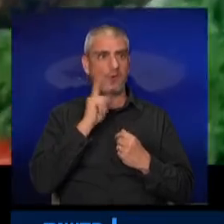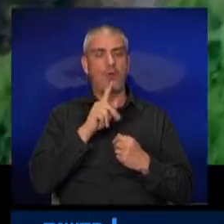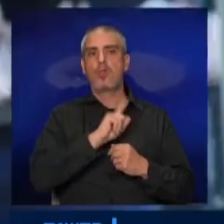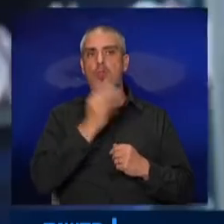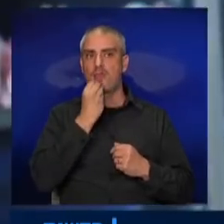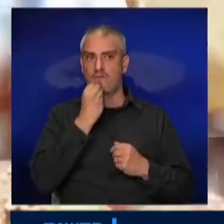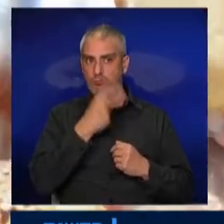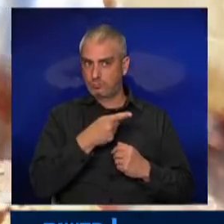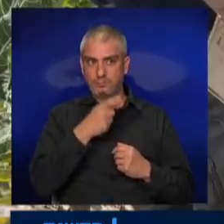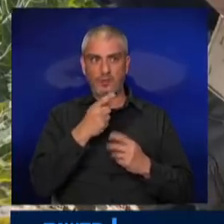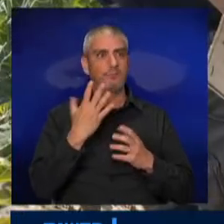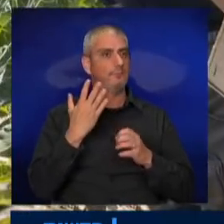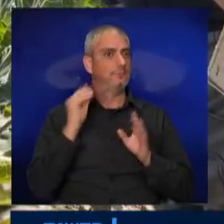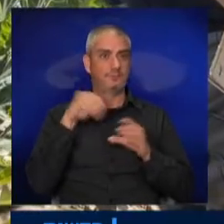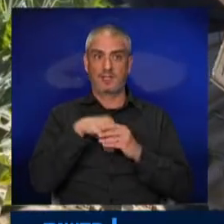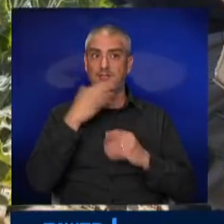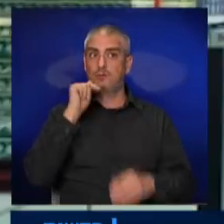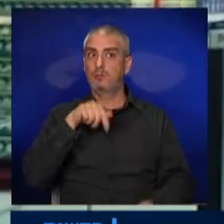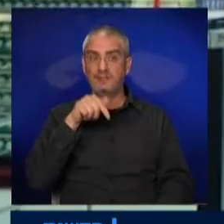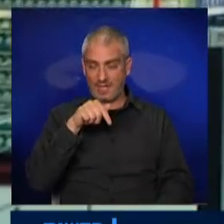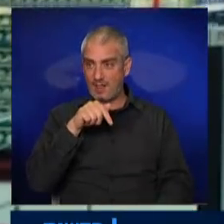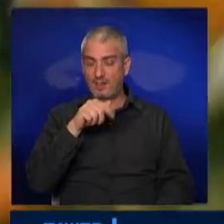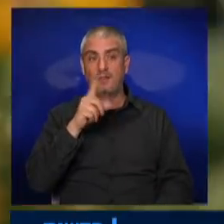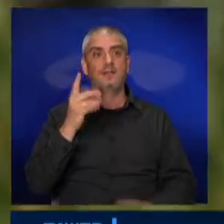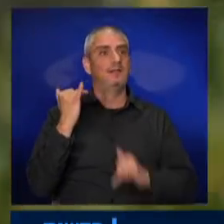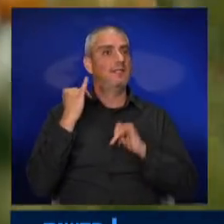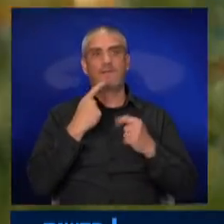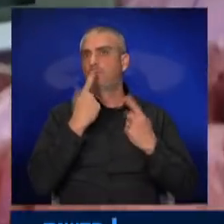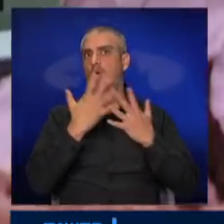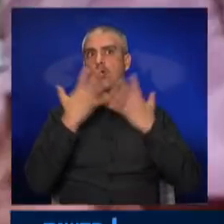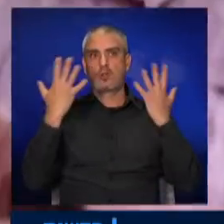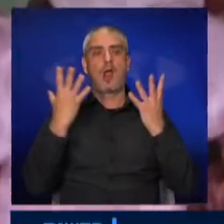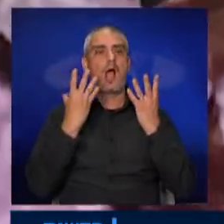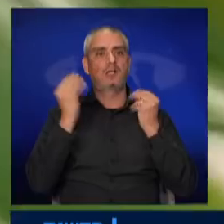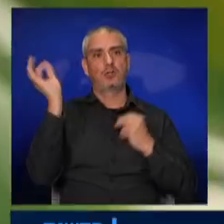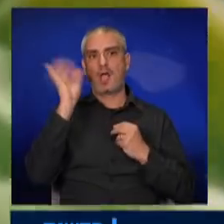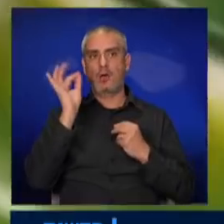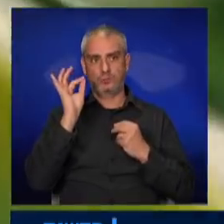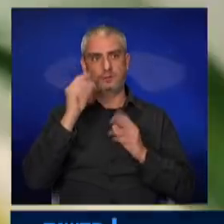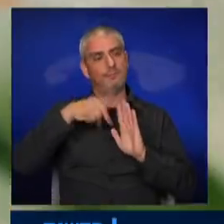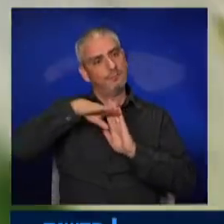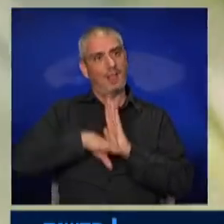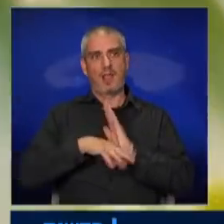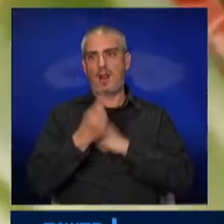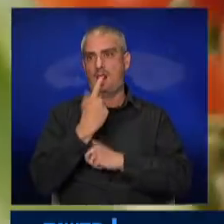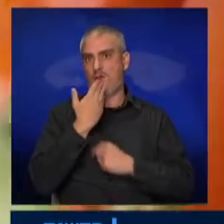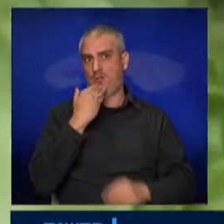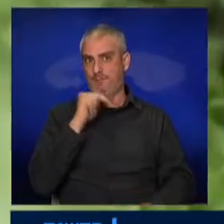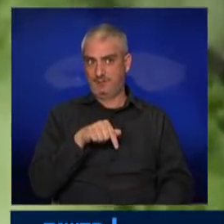נאנפוד, והם הולכים להכניס אותו לישראל, מה שיביא בשורה גדולה מאוד של עשרות אחוזים בהנחה ללקוח